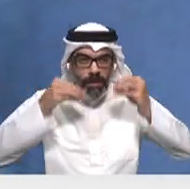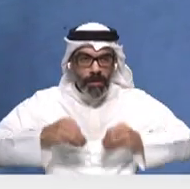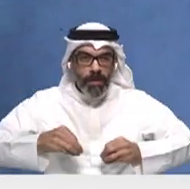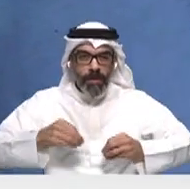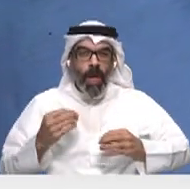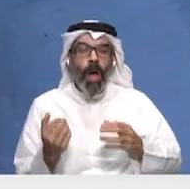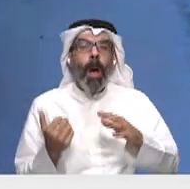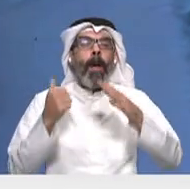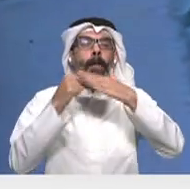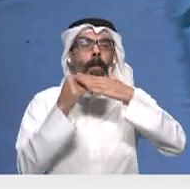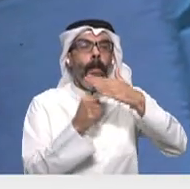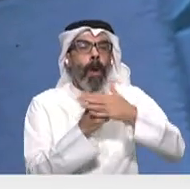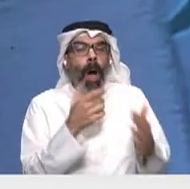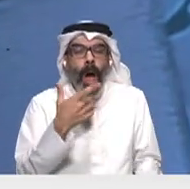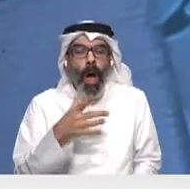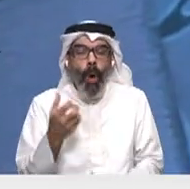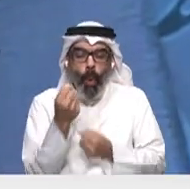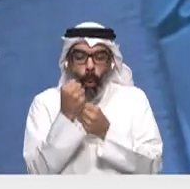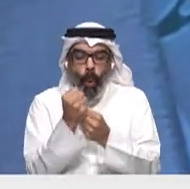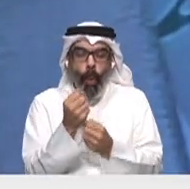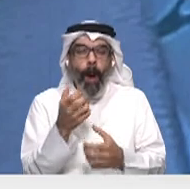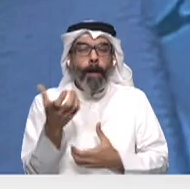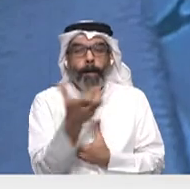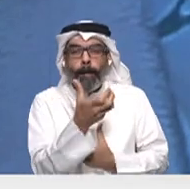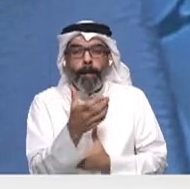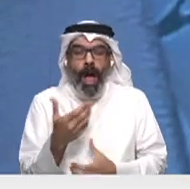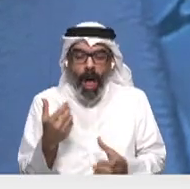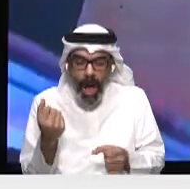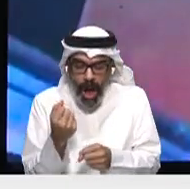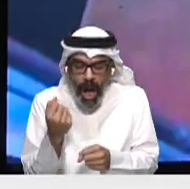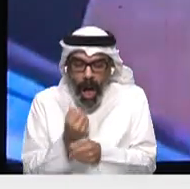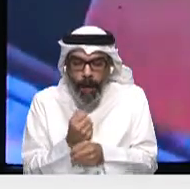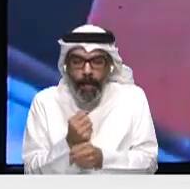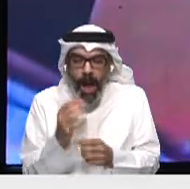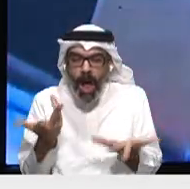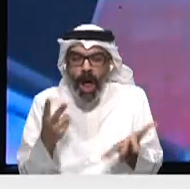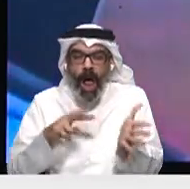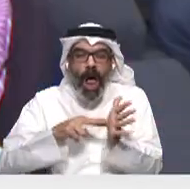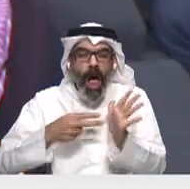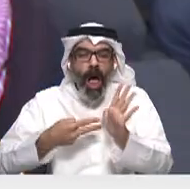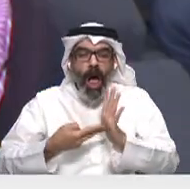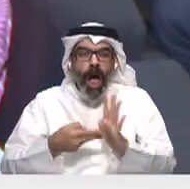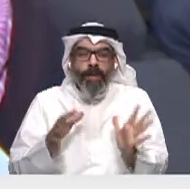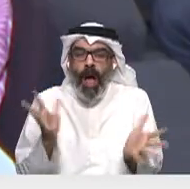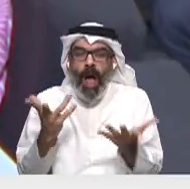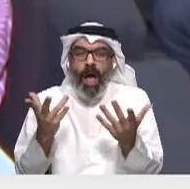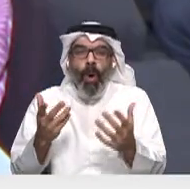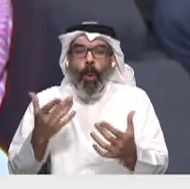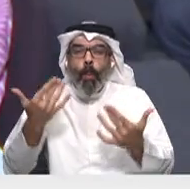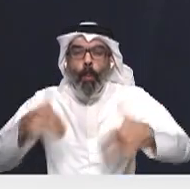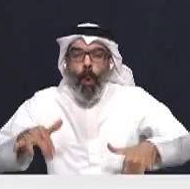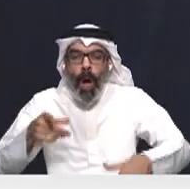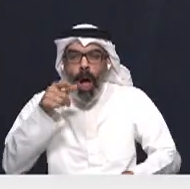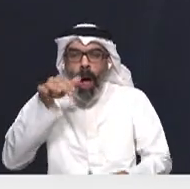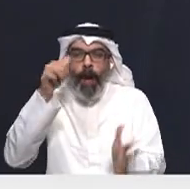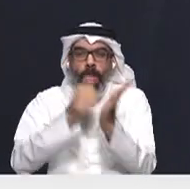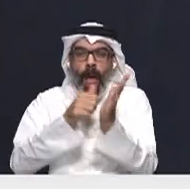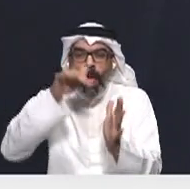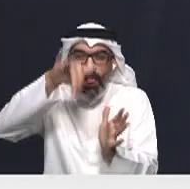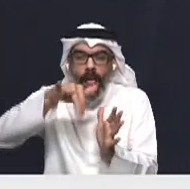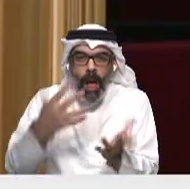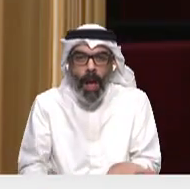الاعاقه لدى قوه الاطفاء للعمل على كيفيه التعامل مع اي منزل يوجد به معاق اذا حدث